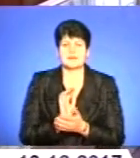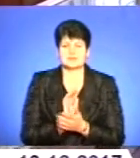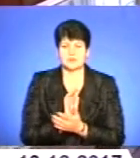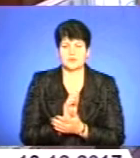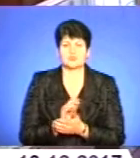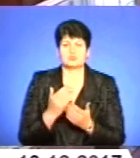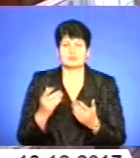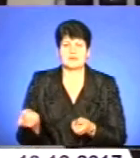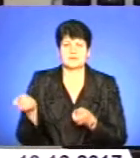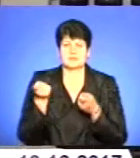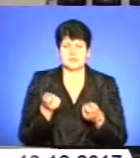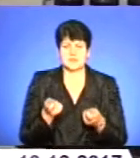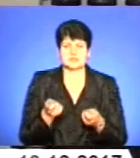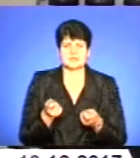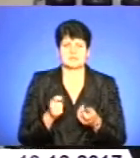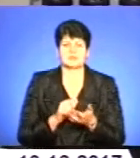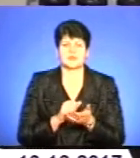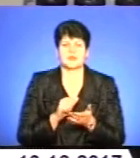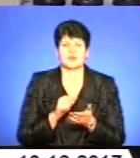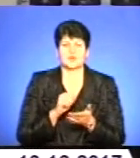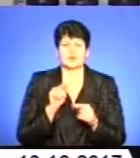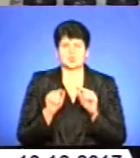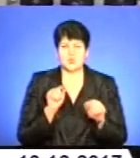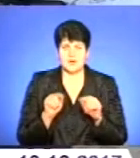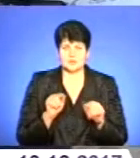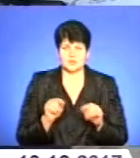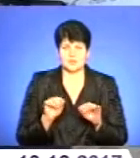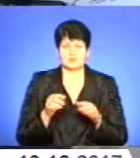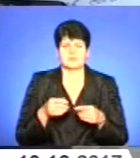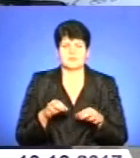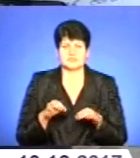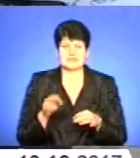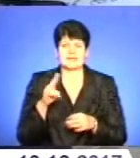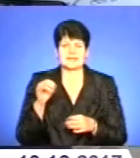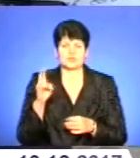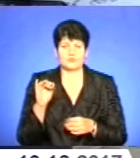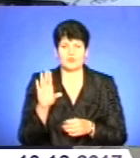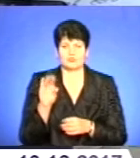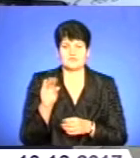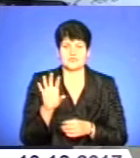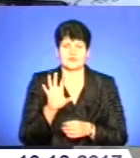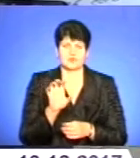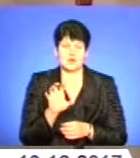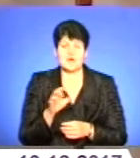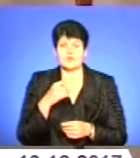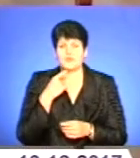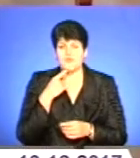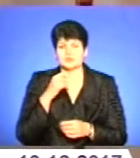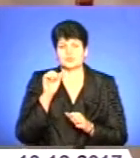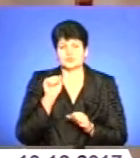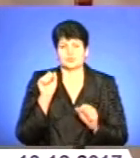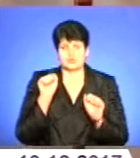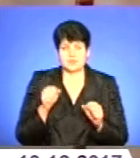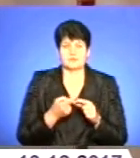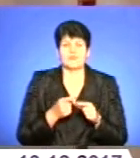музею приніс друкарську машинку, фотоапарат, з яким починав журналістську роботу, диктофон, посвідчення і фотографії. Чоловік вважає, що, можливо,